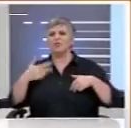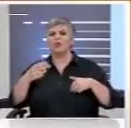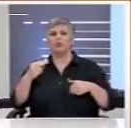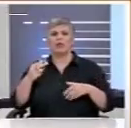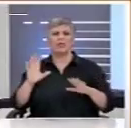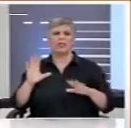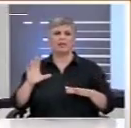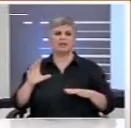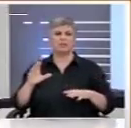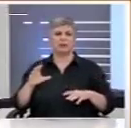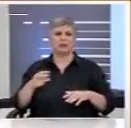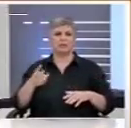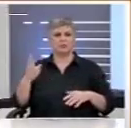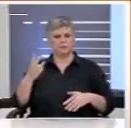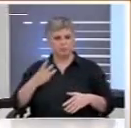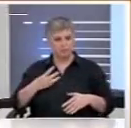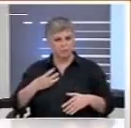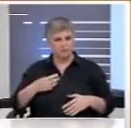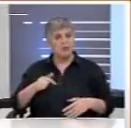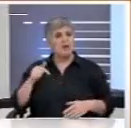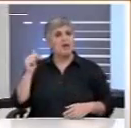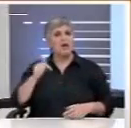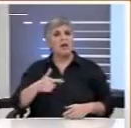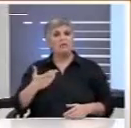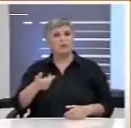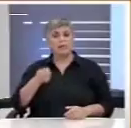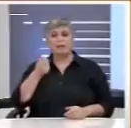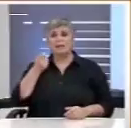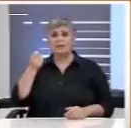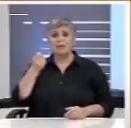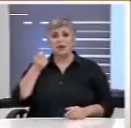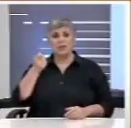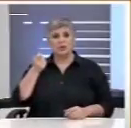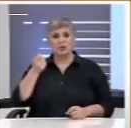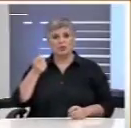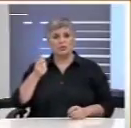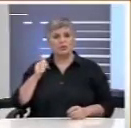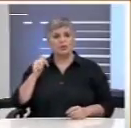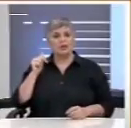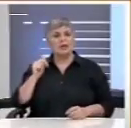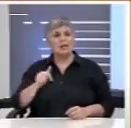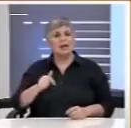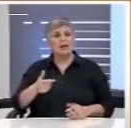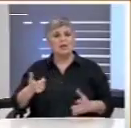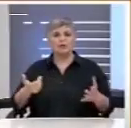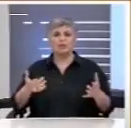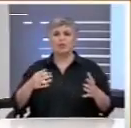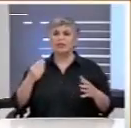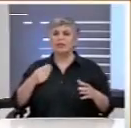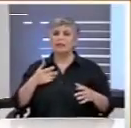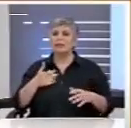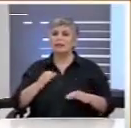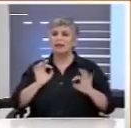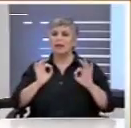ότι η βιωσιμότητα του χρέους ήταν πάνω στο απόθεμα του χρέους.